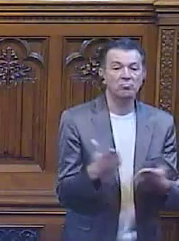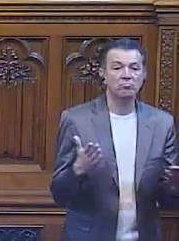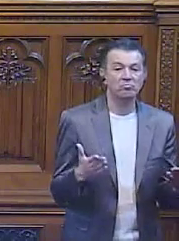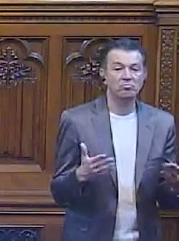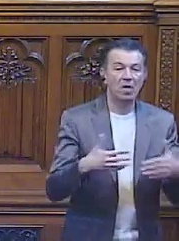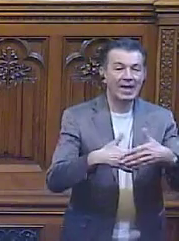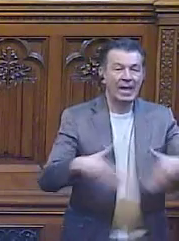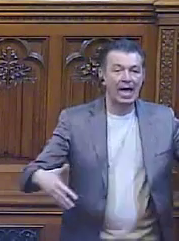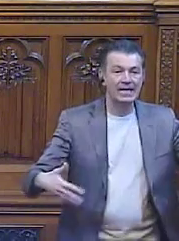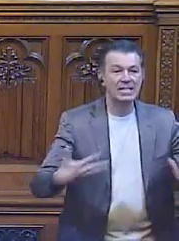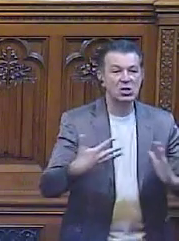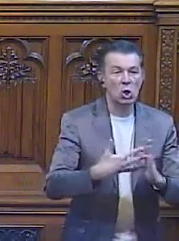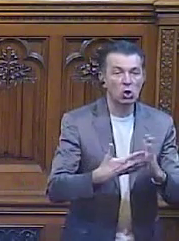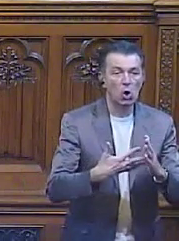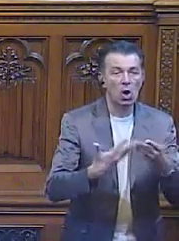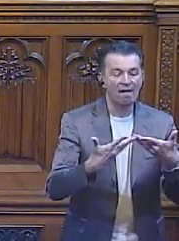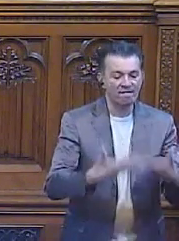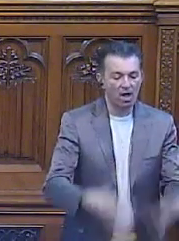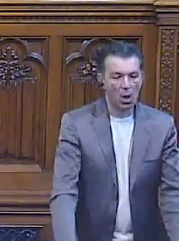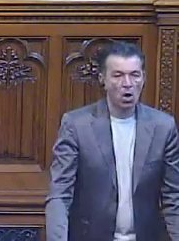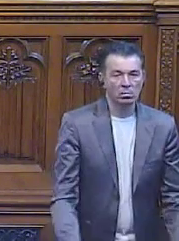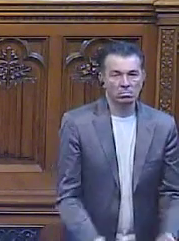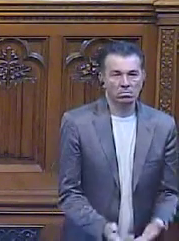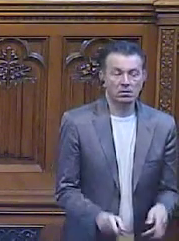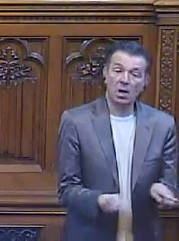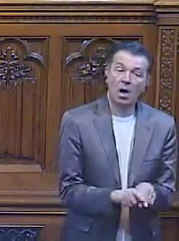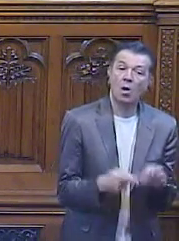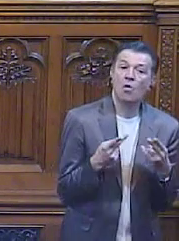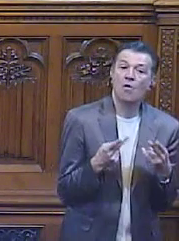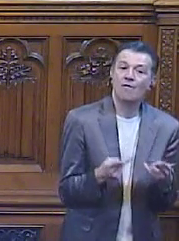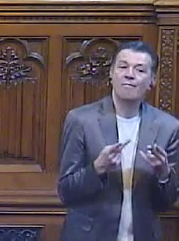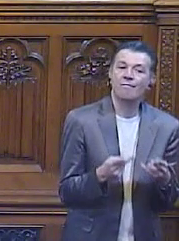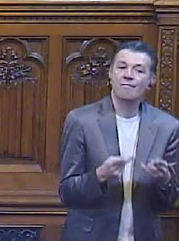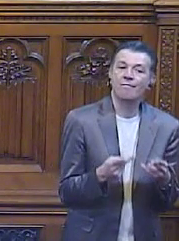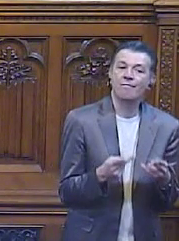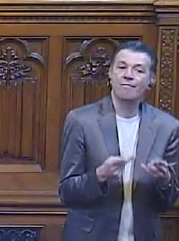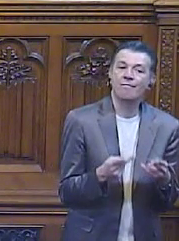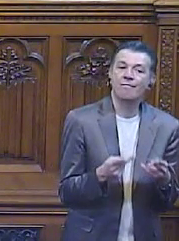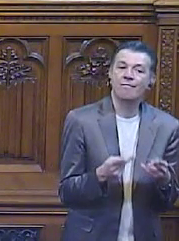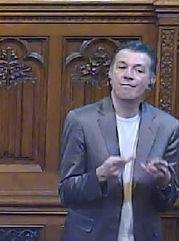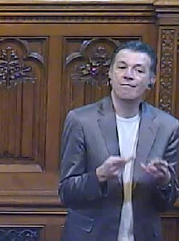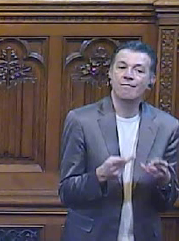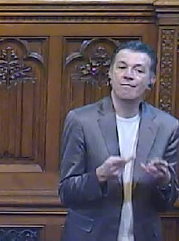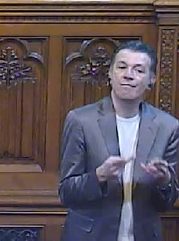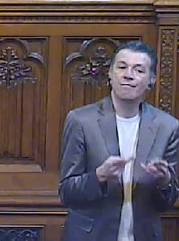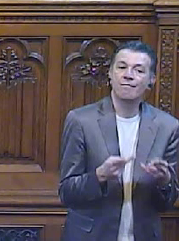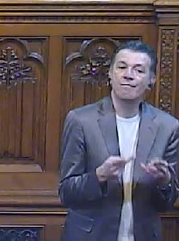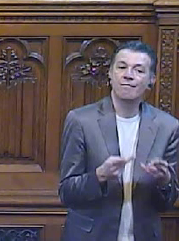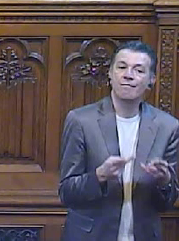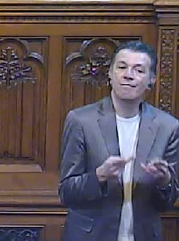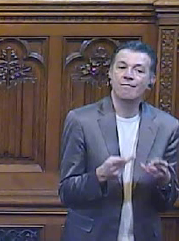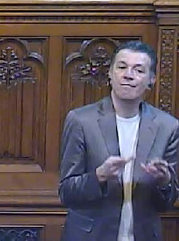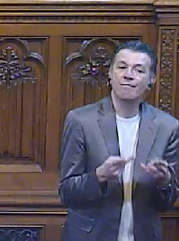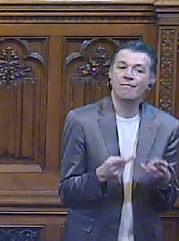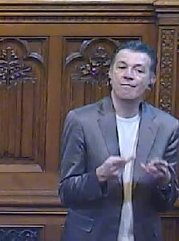seine Grenzen verloren und damit auch einen wichtigen Teil seiner Souveränität